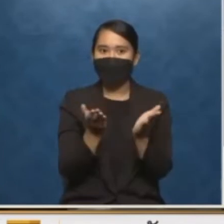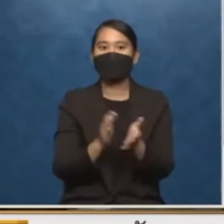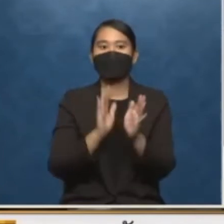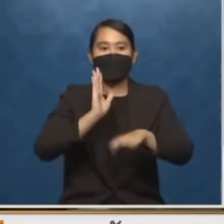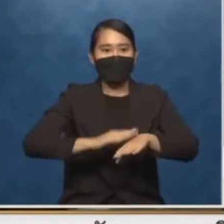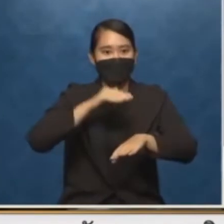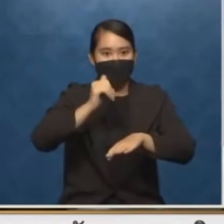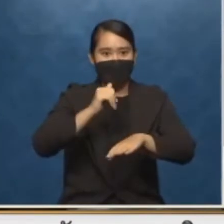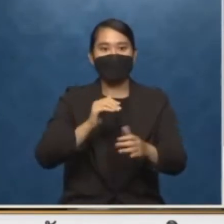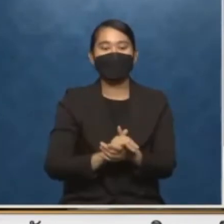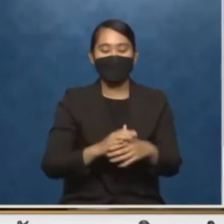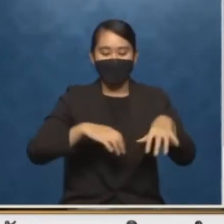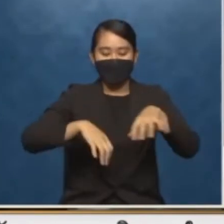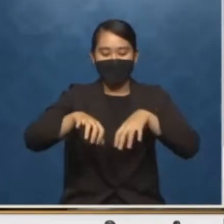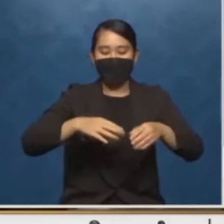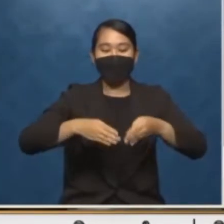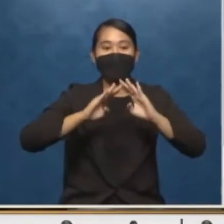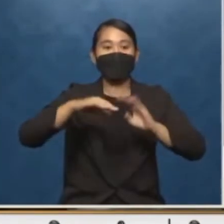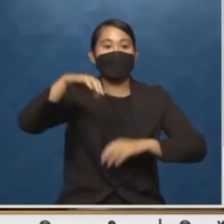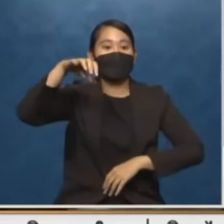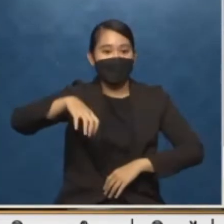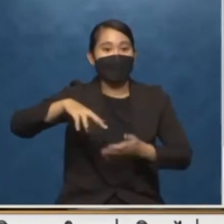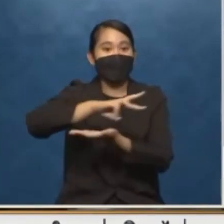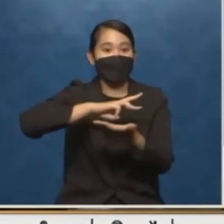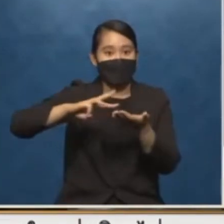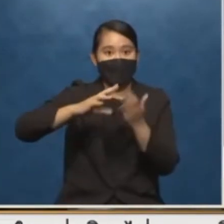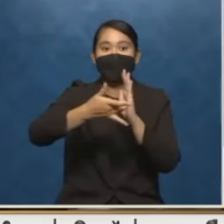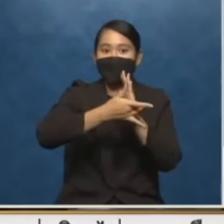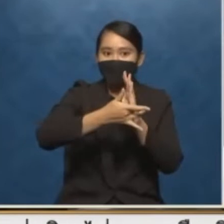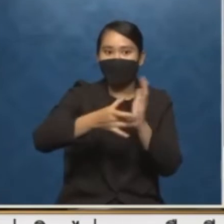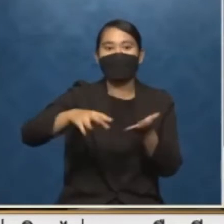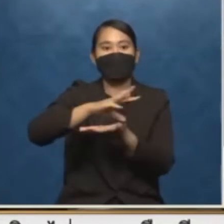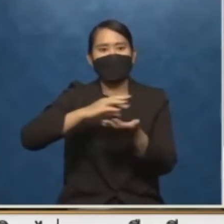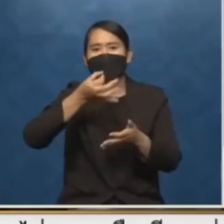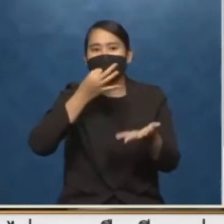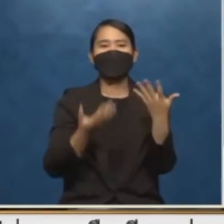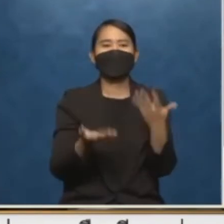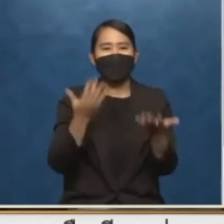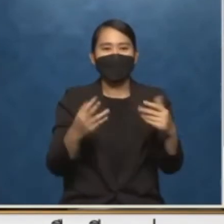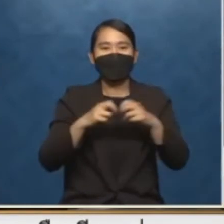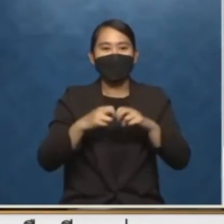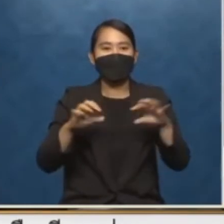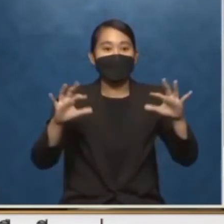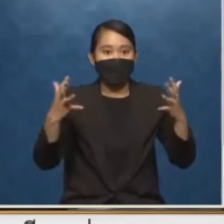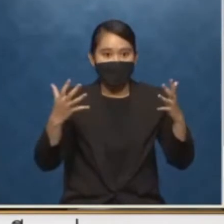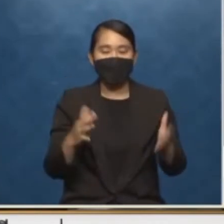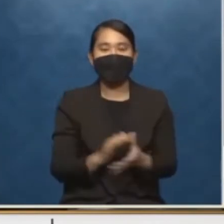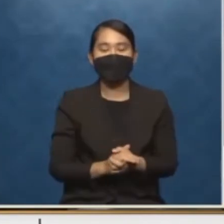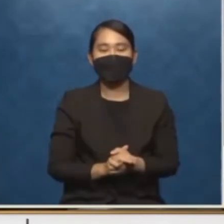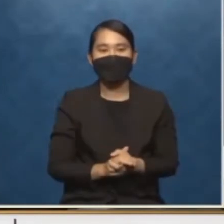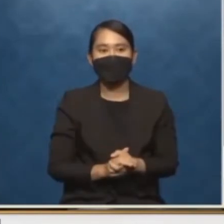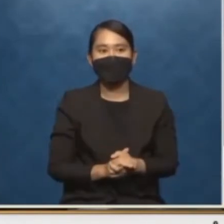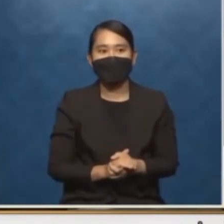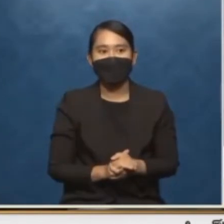ยายศึกษาโดยจัดตั้งวิทยาลัยเทคนิคหรือจะมีชื่อไปอย่างอื่นก็ไม่มีปัญหาในพื้นที่ไม่ว่ากุ